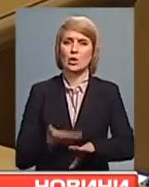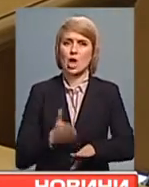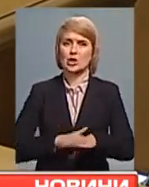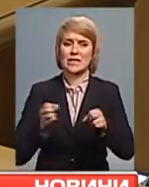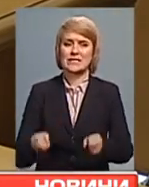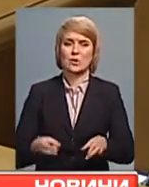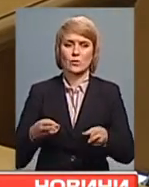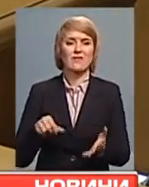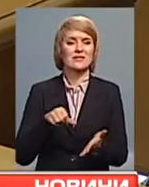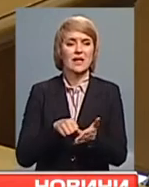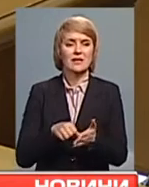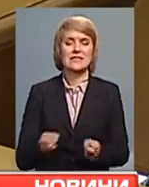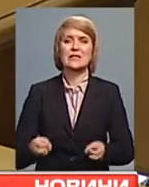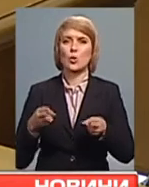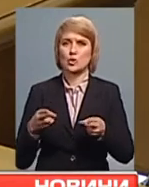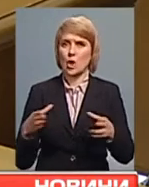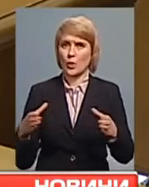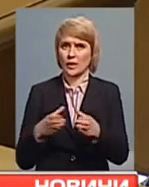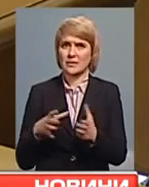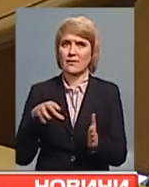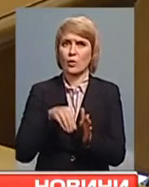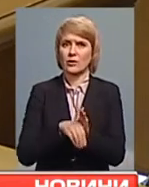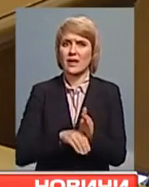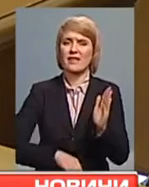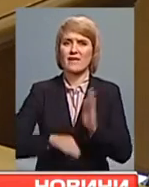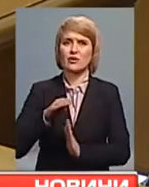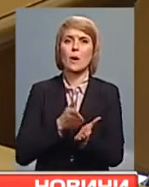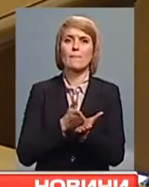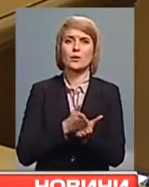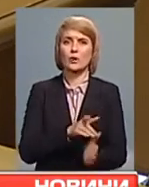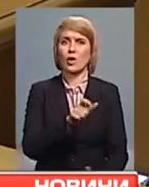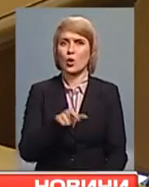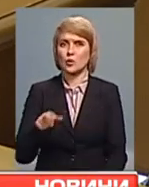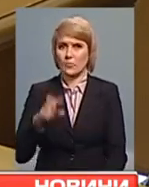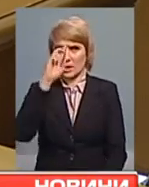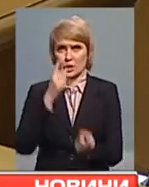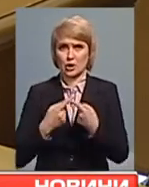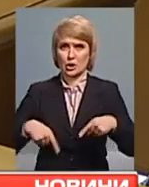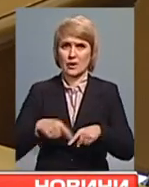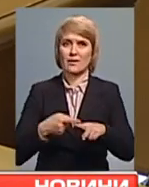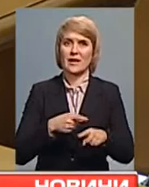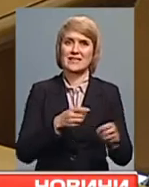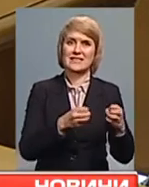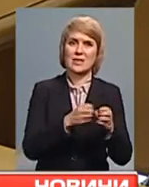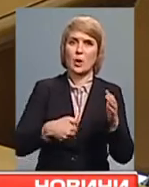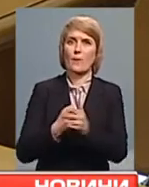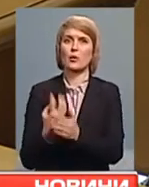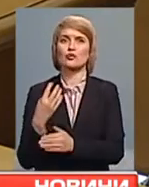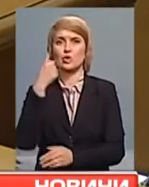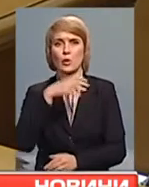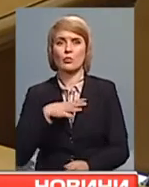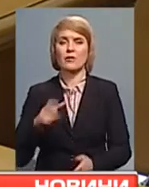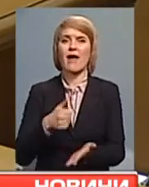складу злочинної організації входили найвищі посадові особи держави, які впродовж 10-14 років перебували на